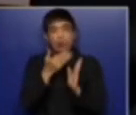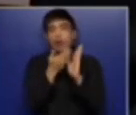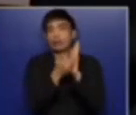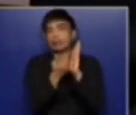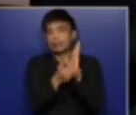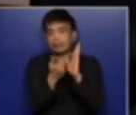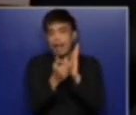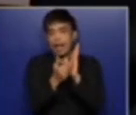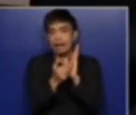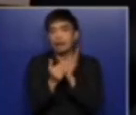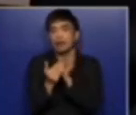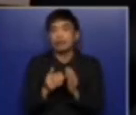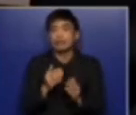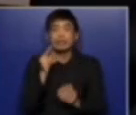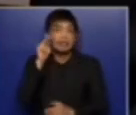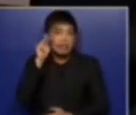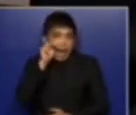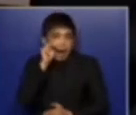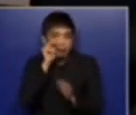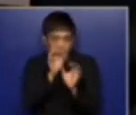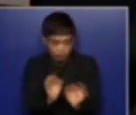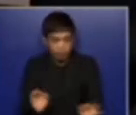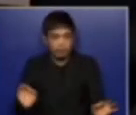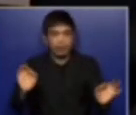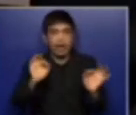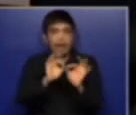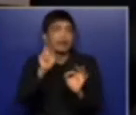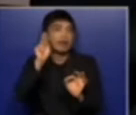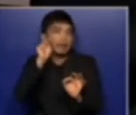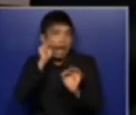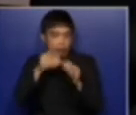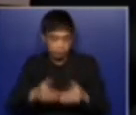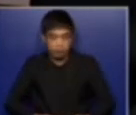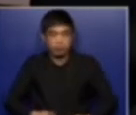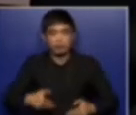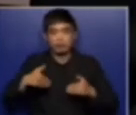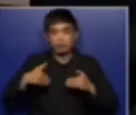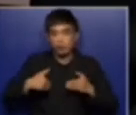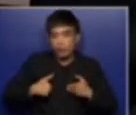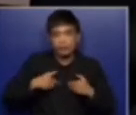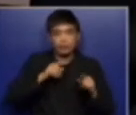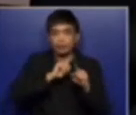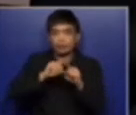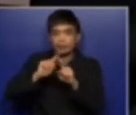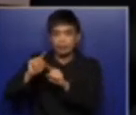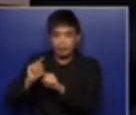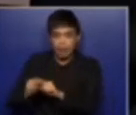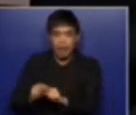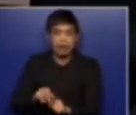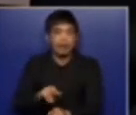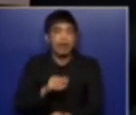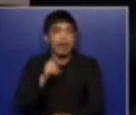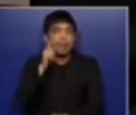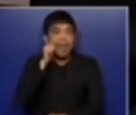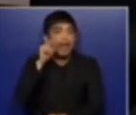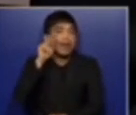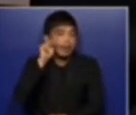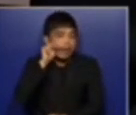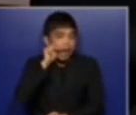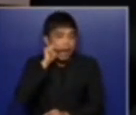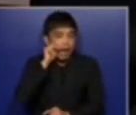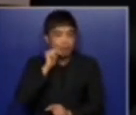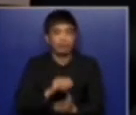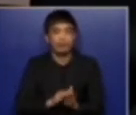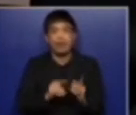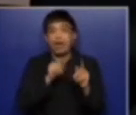และน้ำคือชีวิตแม่น้ำสงครามและลำน้ำยามในอำเภอสว่างแดนดินอำเภอเจริญศิ